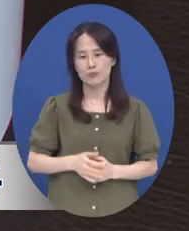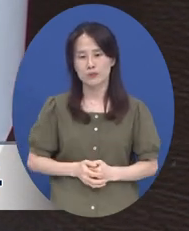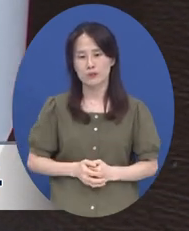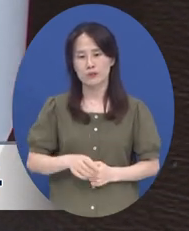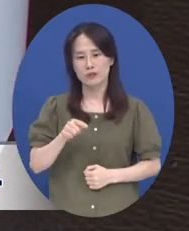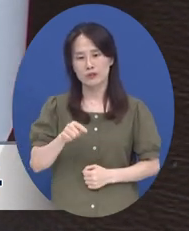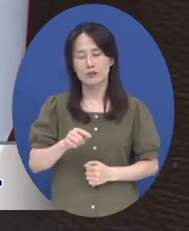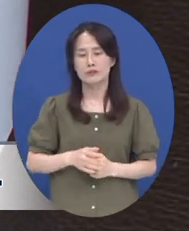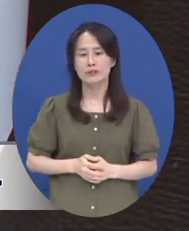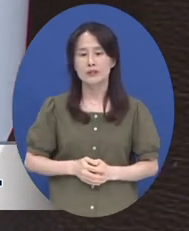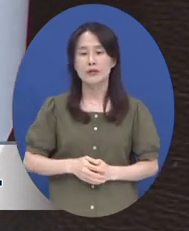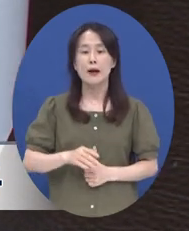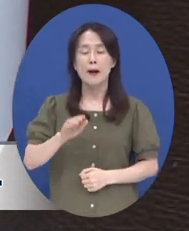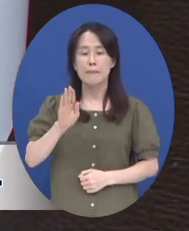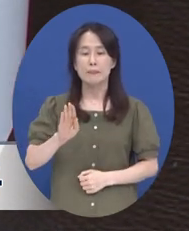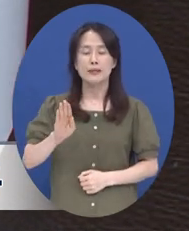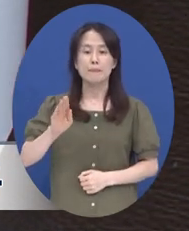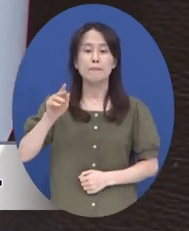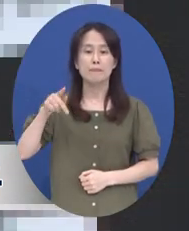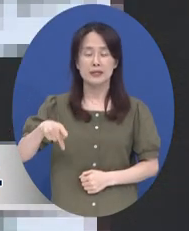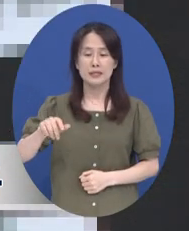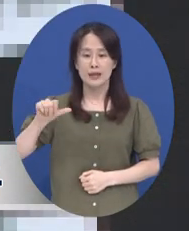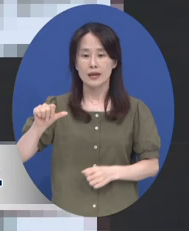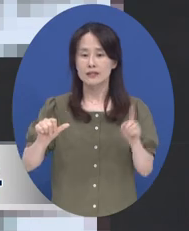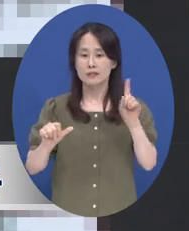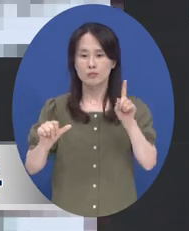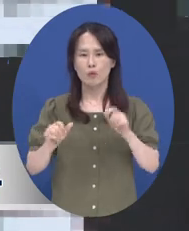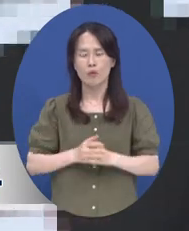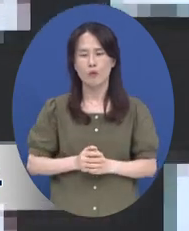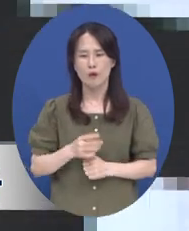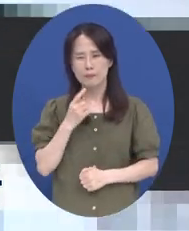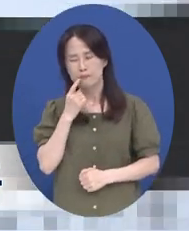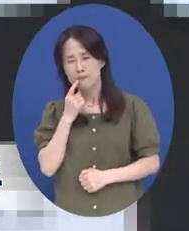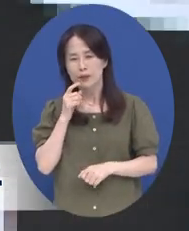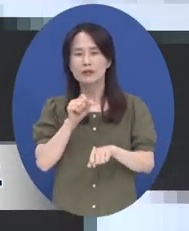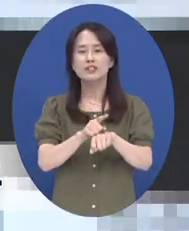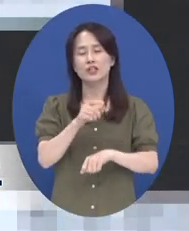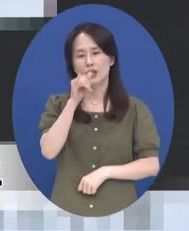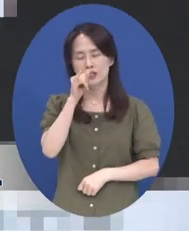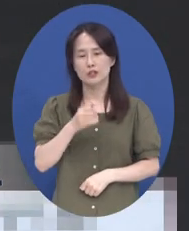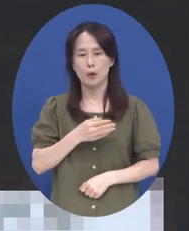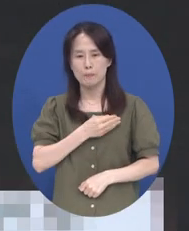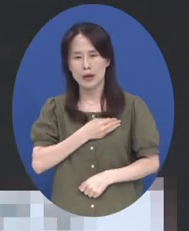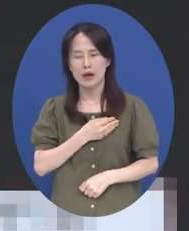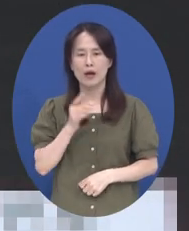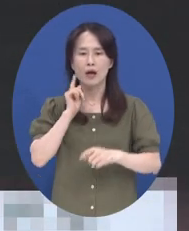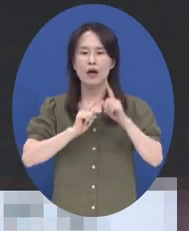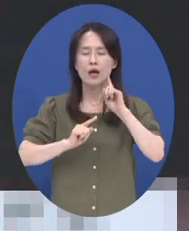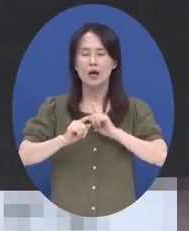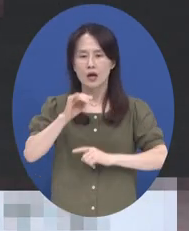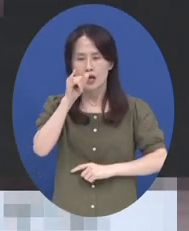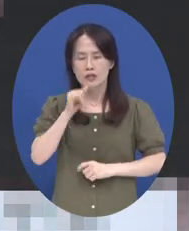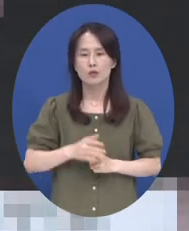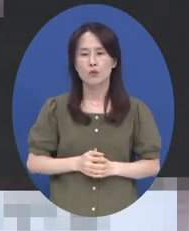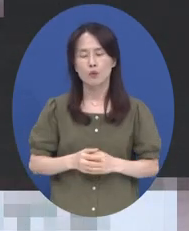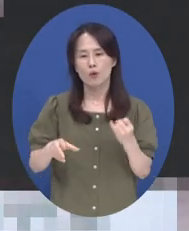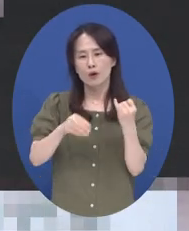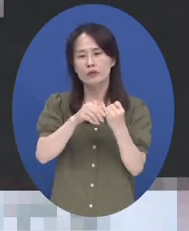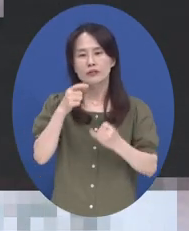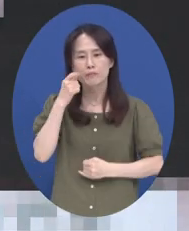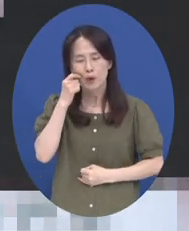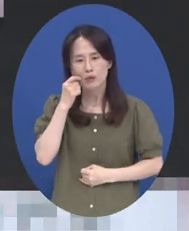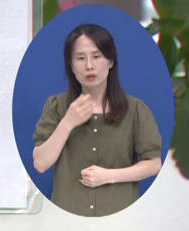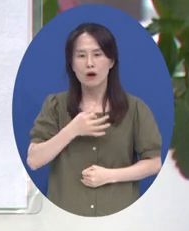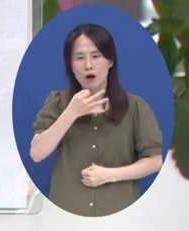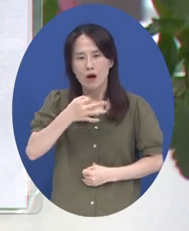디스펠 어레이 dpa 는 환경으로 몸과 생식 독성 물질로 폐기능의 영향을 주고 불임과 천식을 일으킬 가능성이